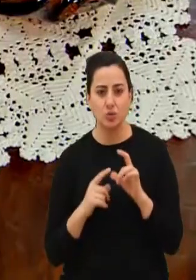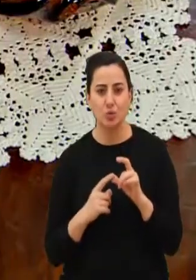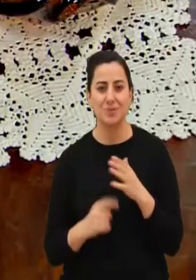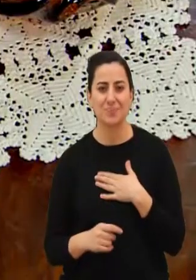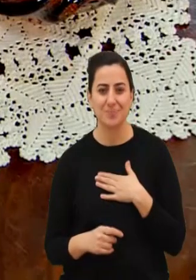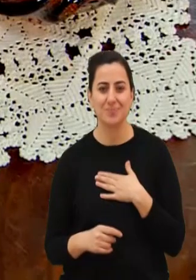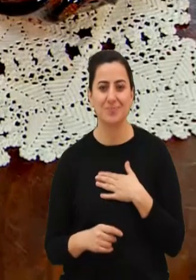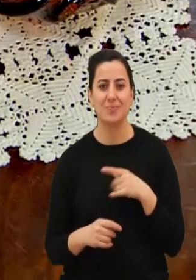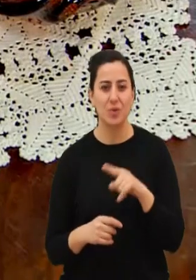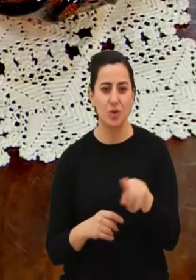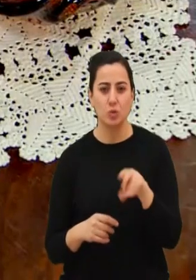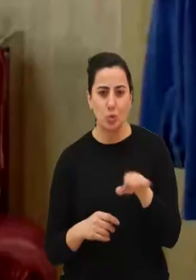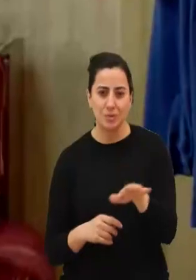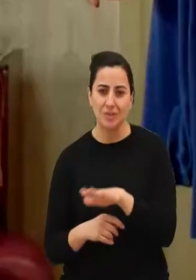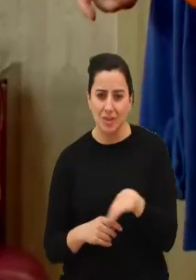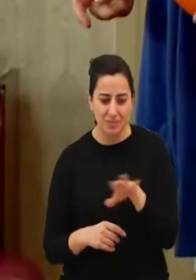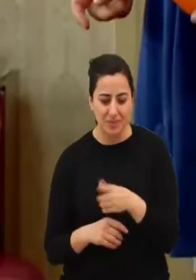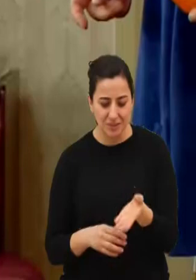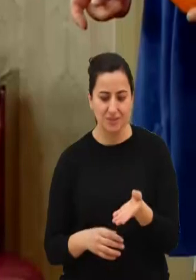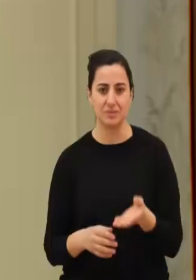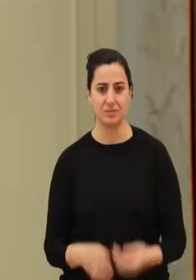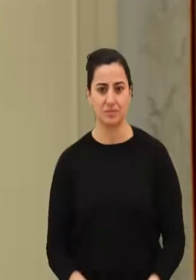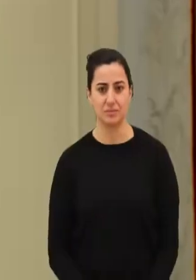Şükriye'cığım, bak al bu tozları biraz buradan bir şey.